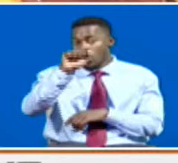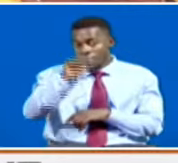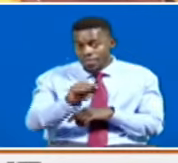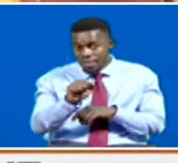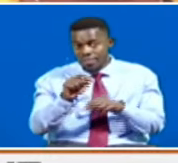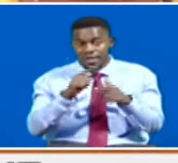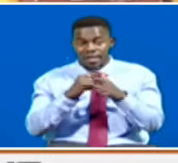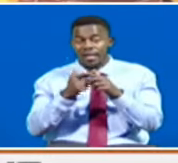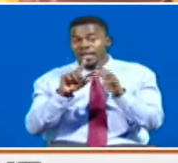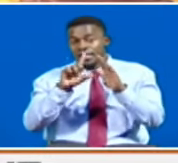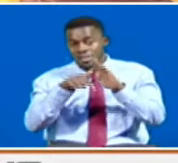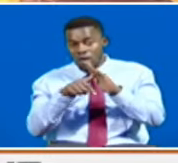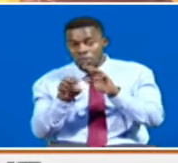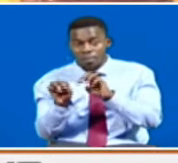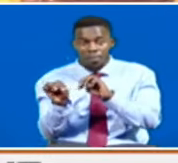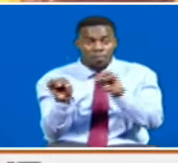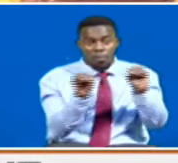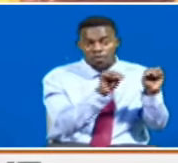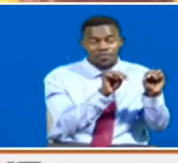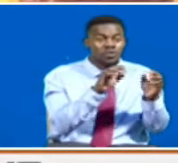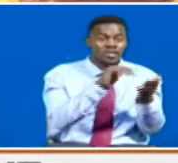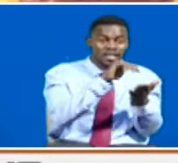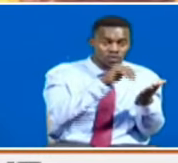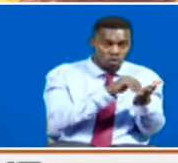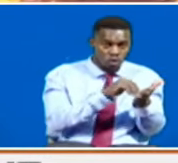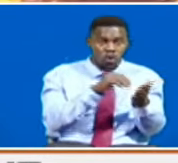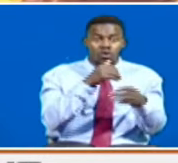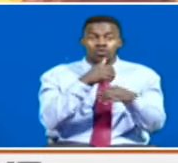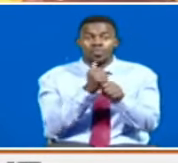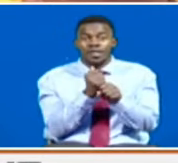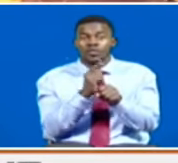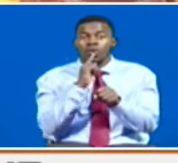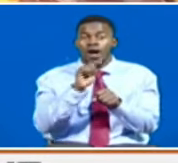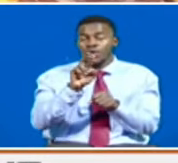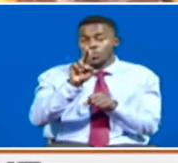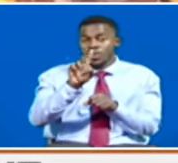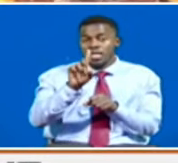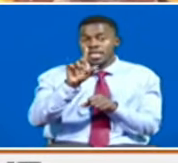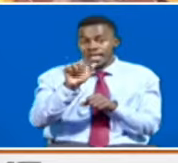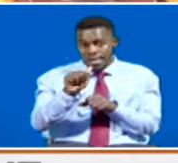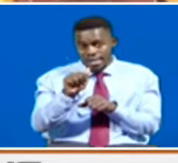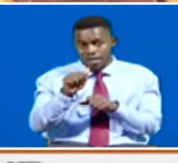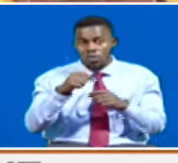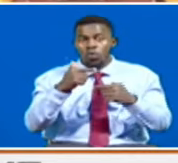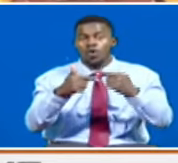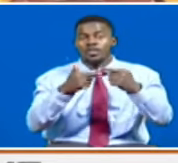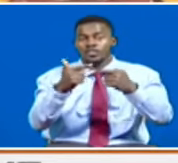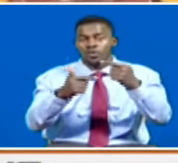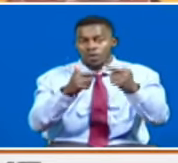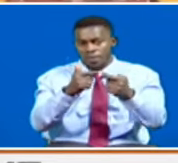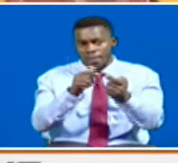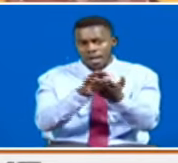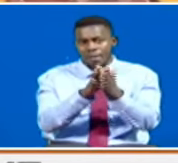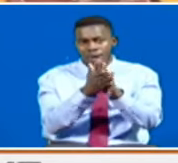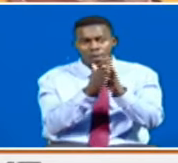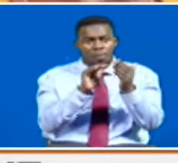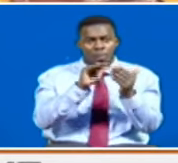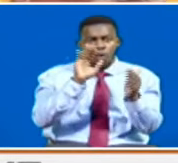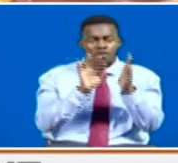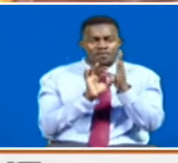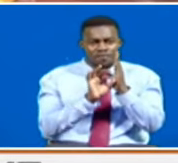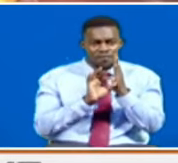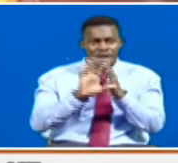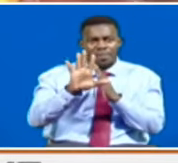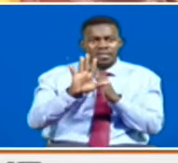Central, yaandikishe wanachama. Hii ni njia ya kuhakikisha chama yetu ya UDA inaendelea kukua na kupata umaarufu katika eneo